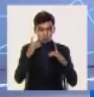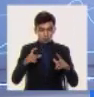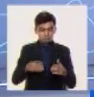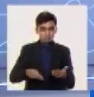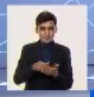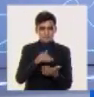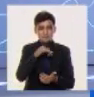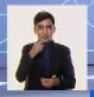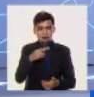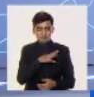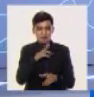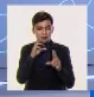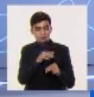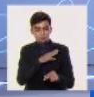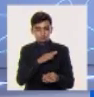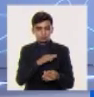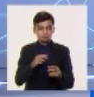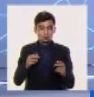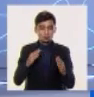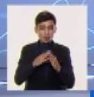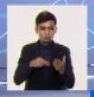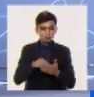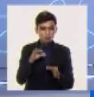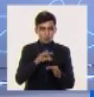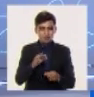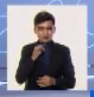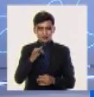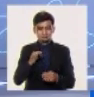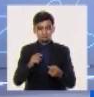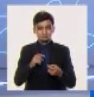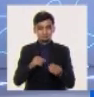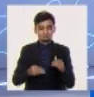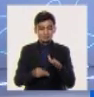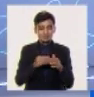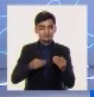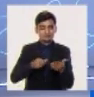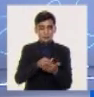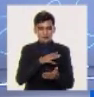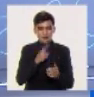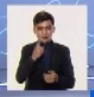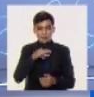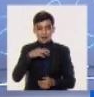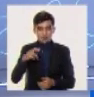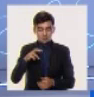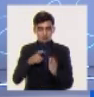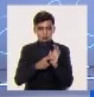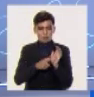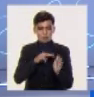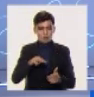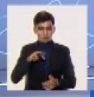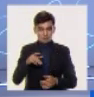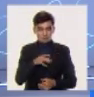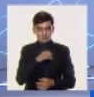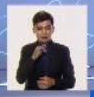фонд. Организация обещала содействие в покупке жилья. Сумма сделок составила 1 миллиард 700 миллионов тенге. Но сотрудники